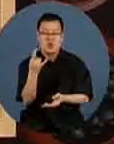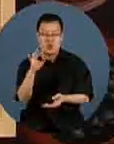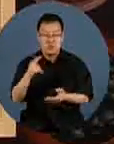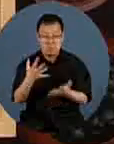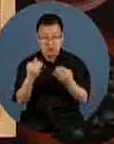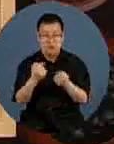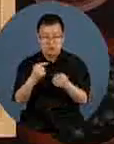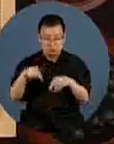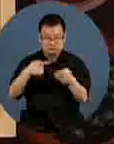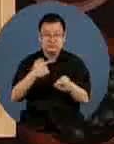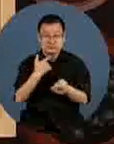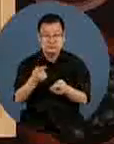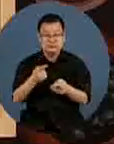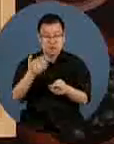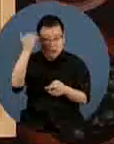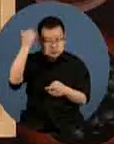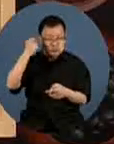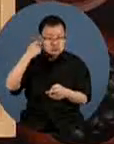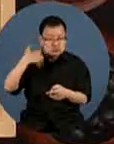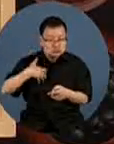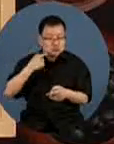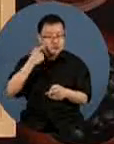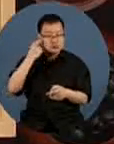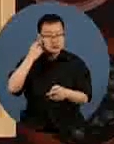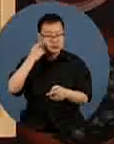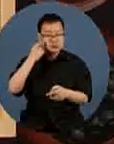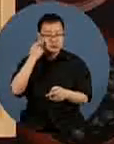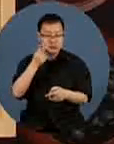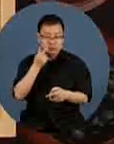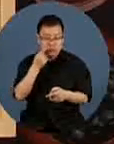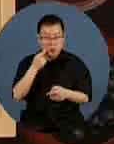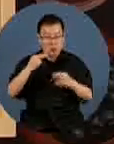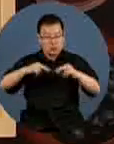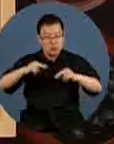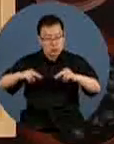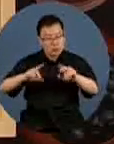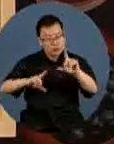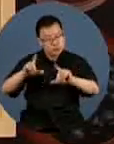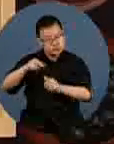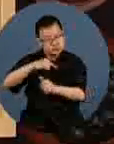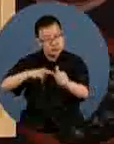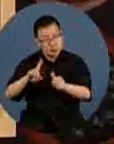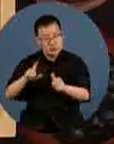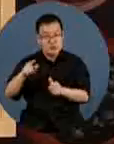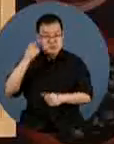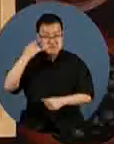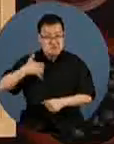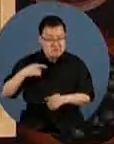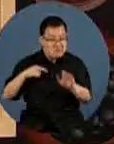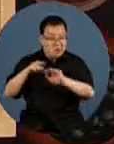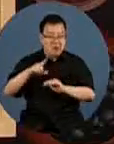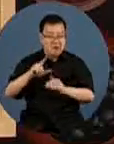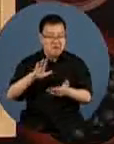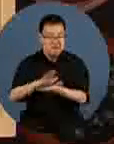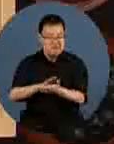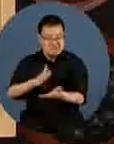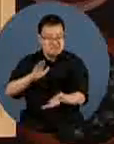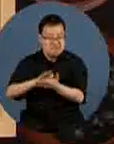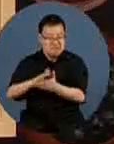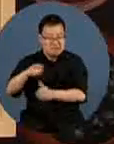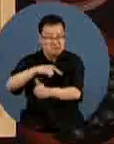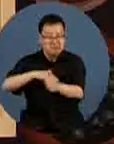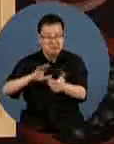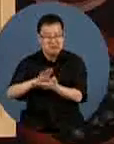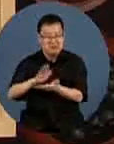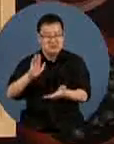일본, 뭐 그 대국 분위기는 어떻습니까? 네, 중국에는 아무래도 열기가 대단하죠. 보통 이창 구단이